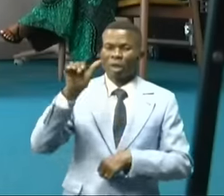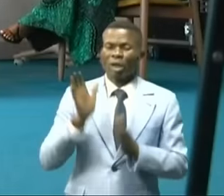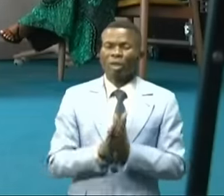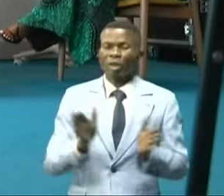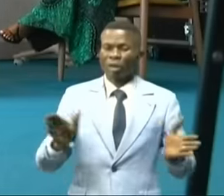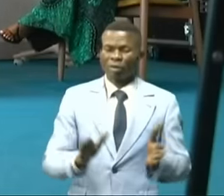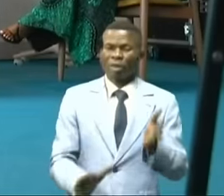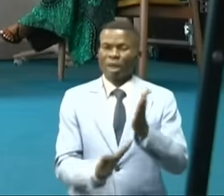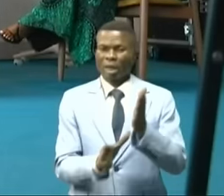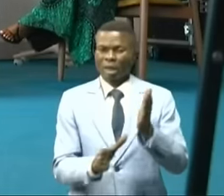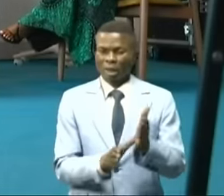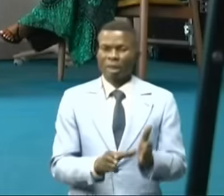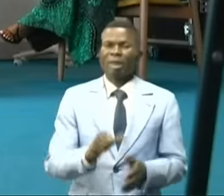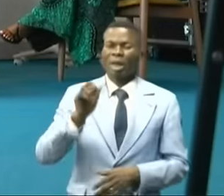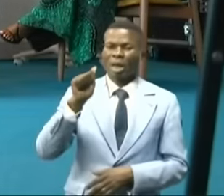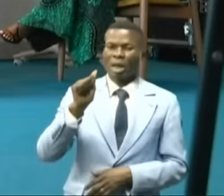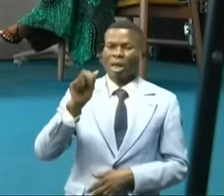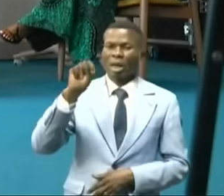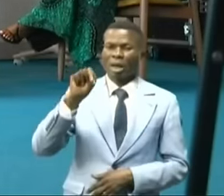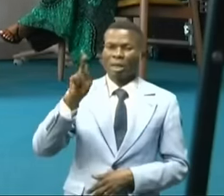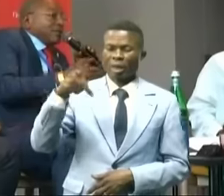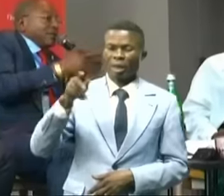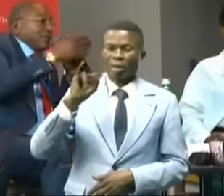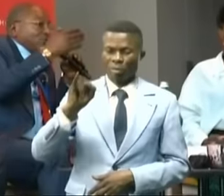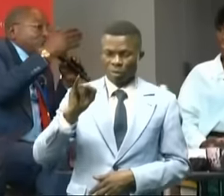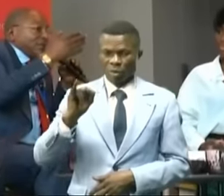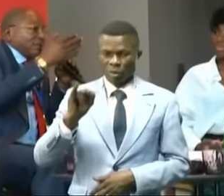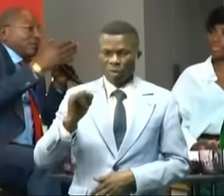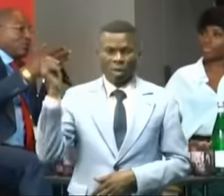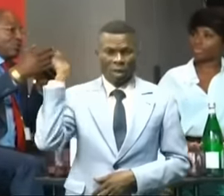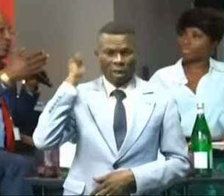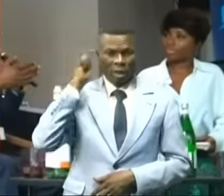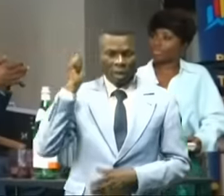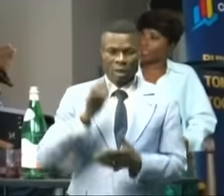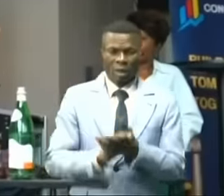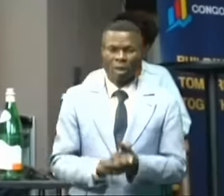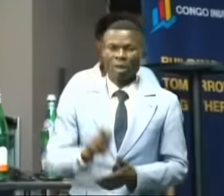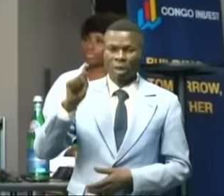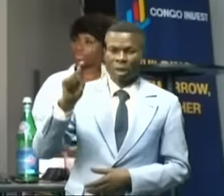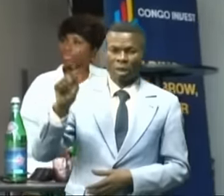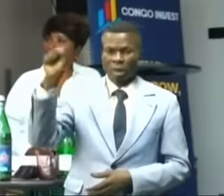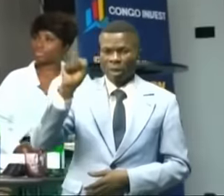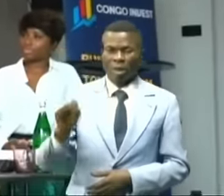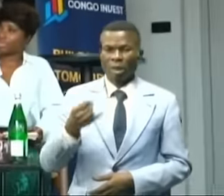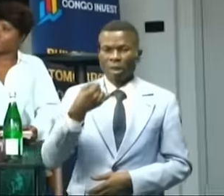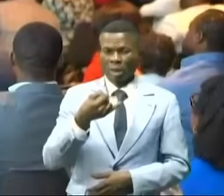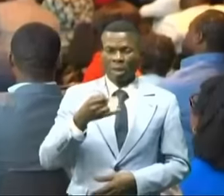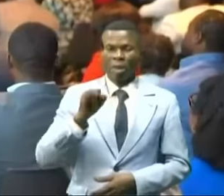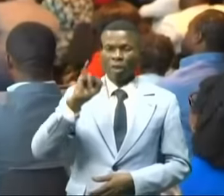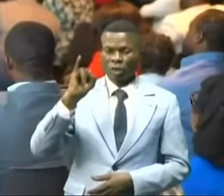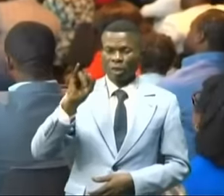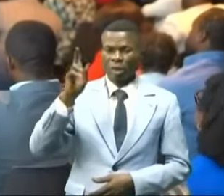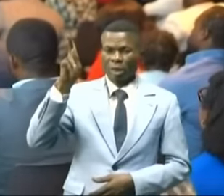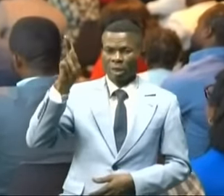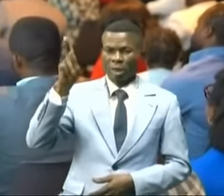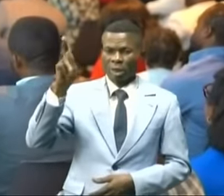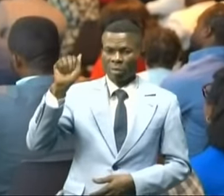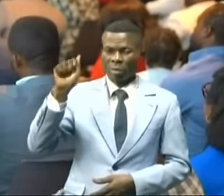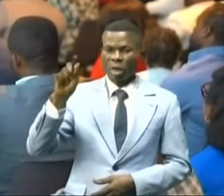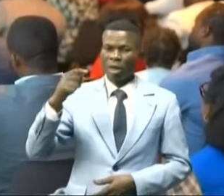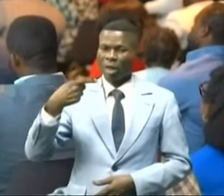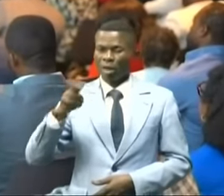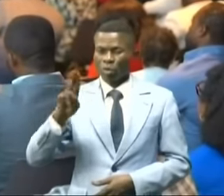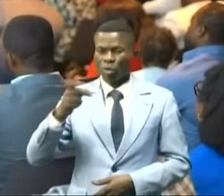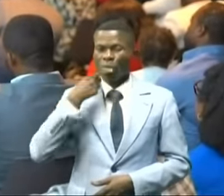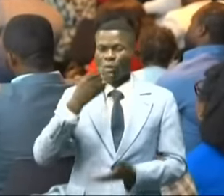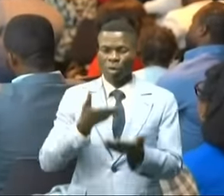l'Agence nationale pour la promotion des investissements ANAPI, le professeur Bruno Tshibangu Kabaji, a pris la parole en tant qu'intervenant pour